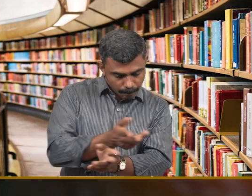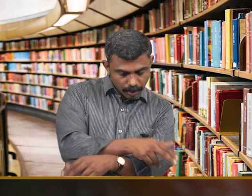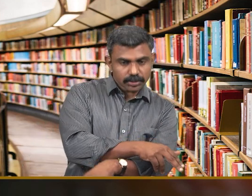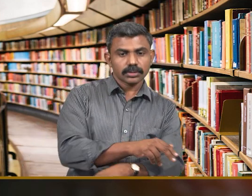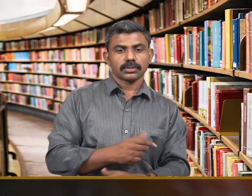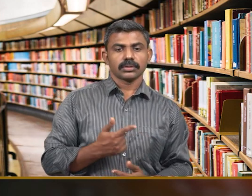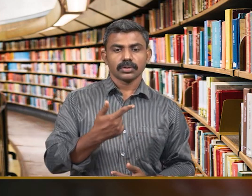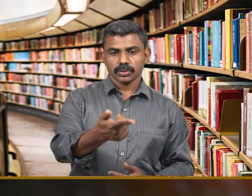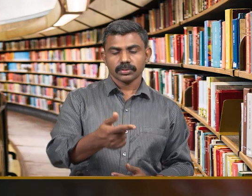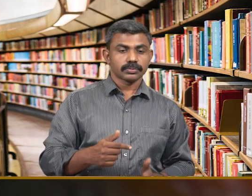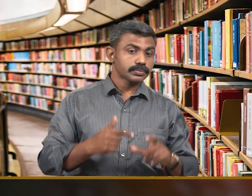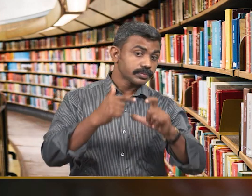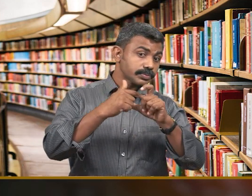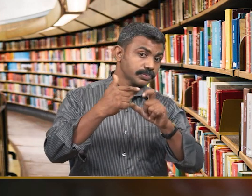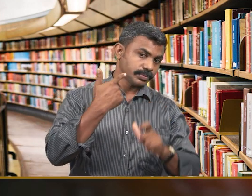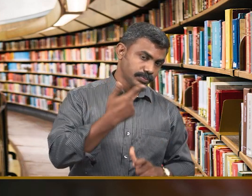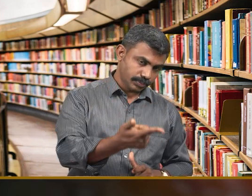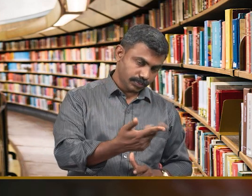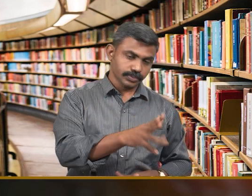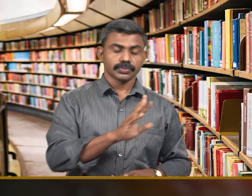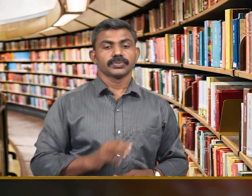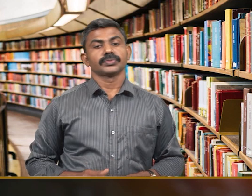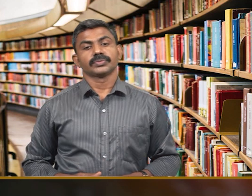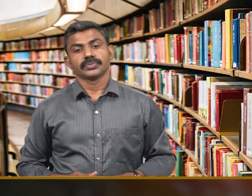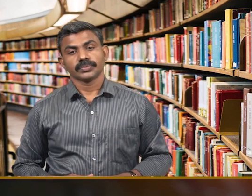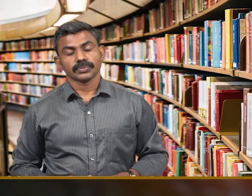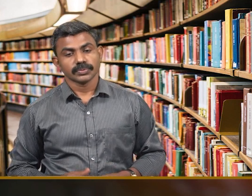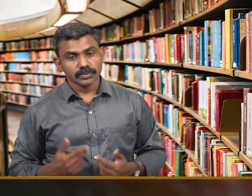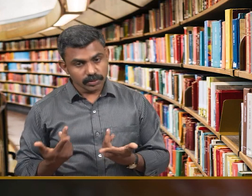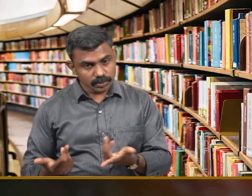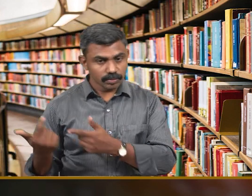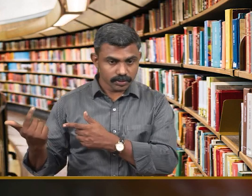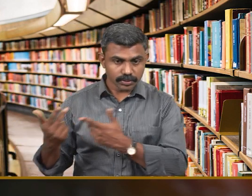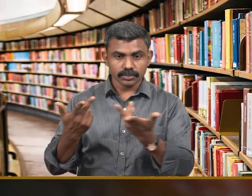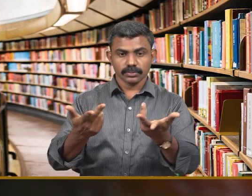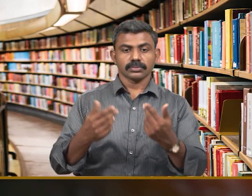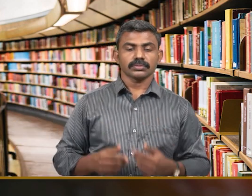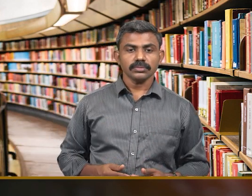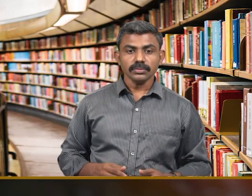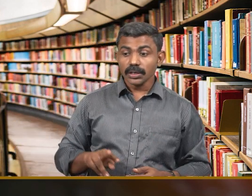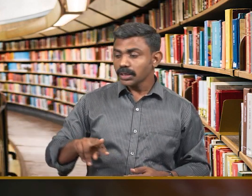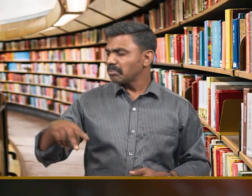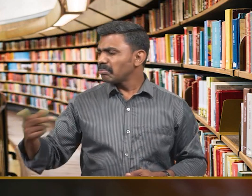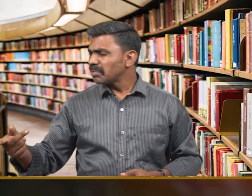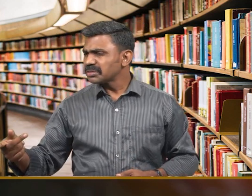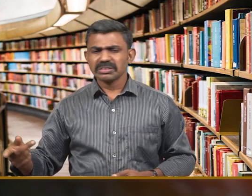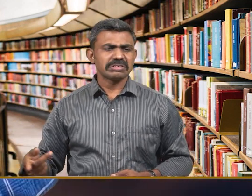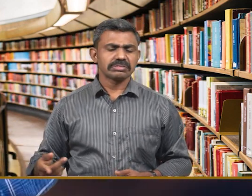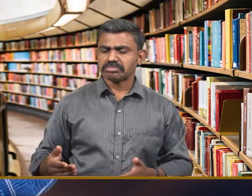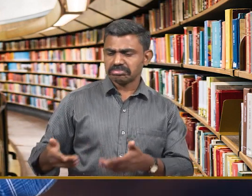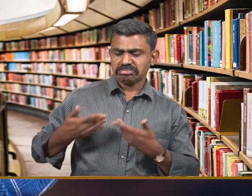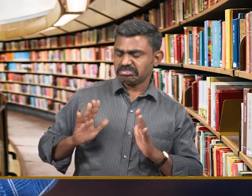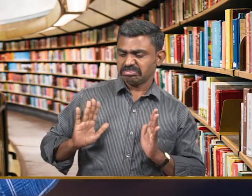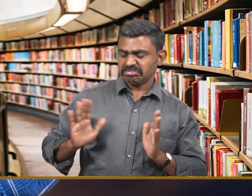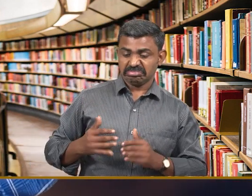எவ்வளோ காயின்ஸ் இருக்கோ அல்லது தங்கம் எவ்வளோ இருக்கோ அதை கொண்டு போய் கொடுத்துட்டு அதை என்ன பண்ணலாம் காசாக வாங்கிக்கலாம். ஸோ இந்த மாதிரி முறை வந்து இருந்துச்சு. ஆனால் இது மற்ற நாடுகள்லாம் இதை ஏற்றுக்கலை,